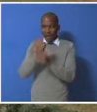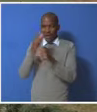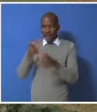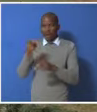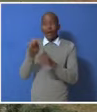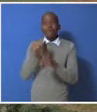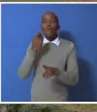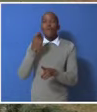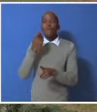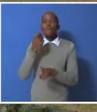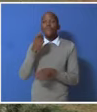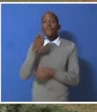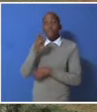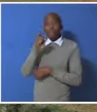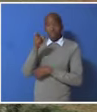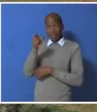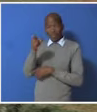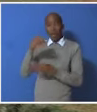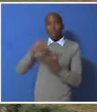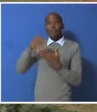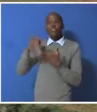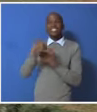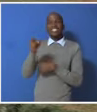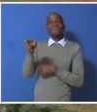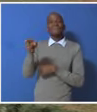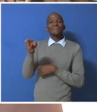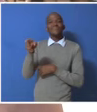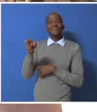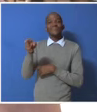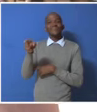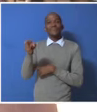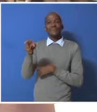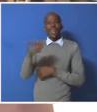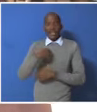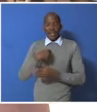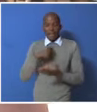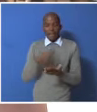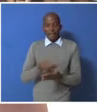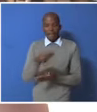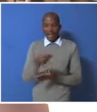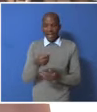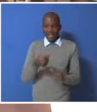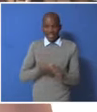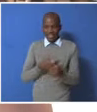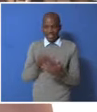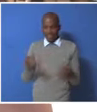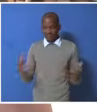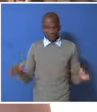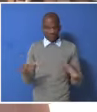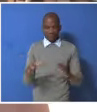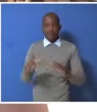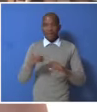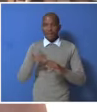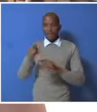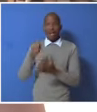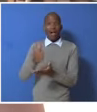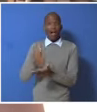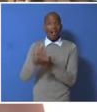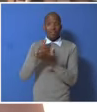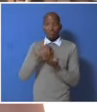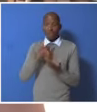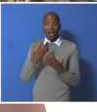labor comes from the project. Tota nna ke rekile se ke di rekileng hela, bone ba nthusitse ka